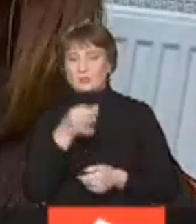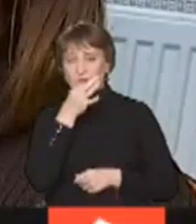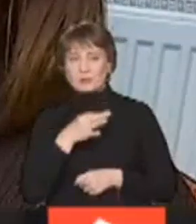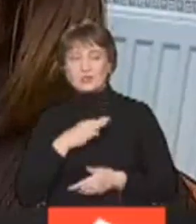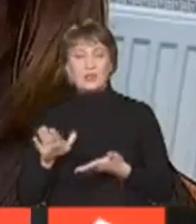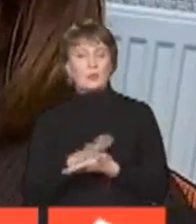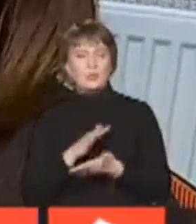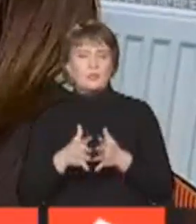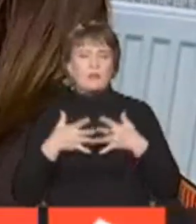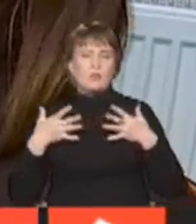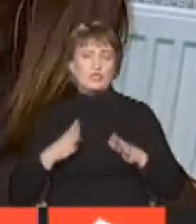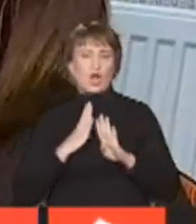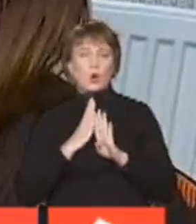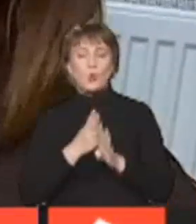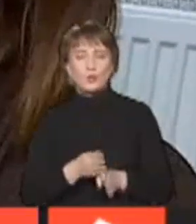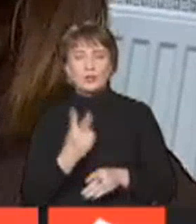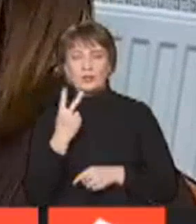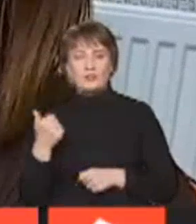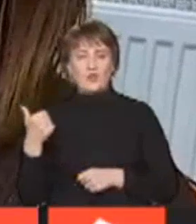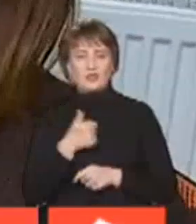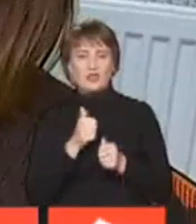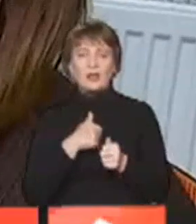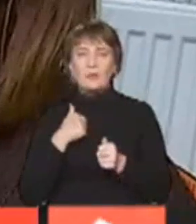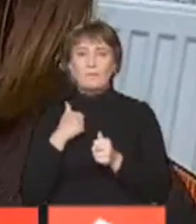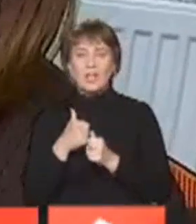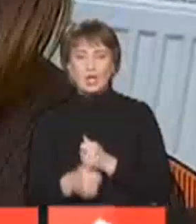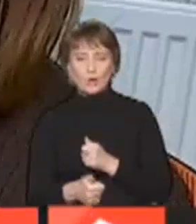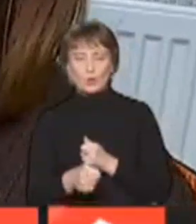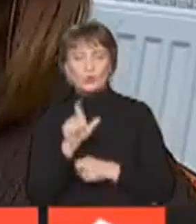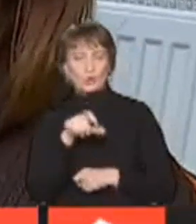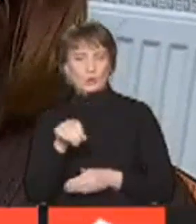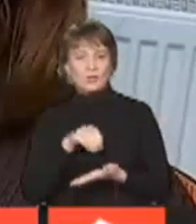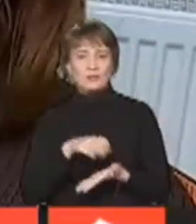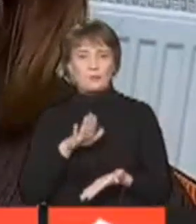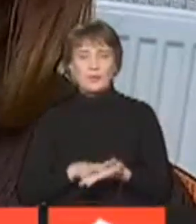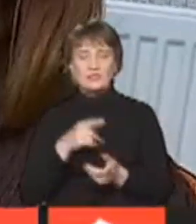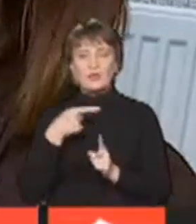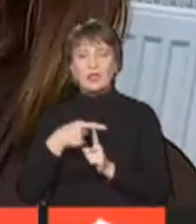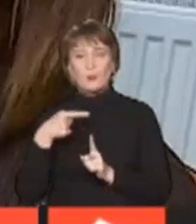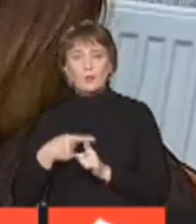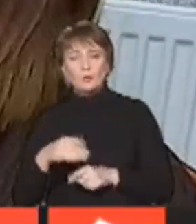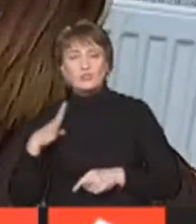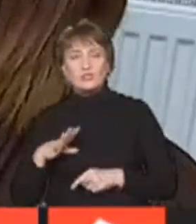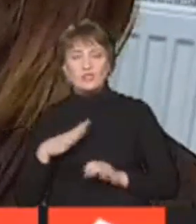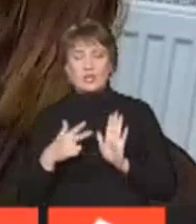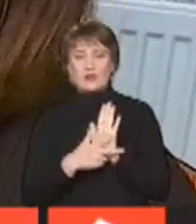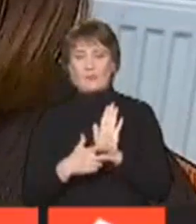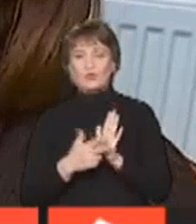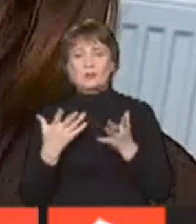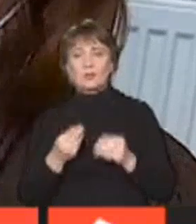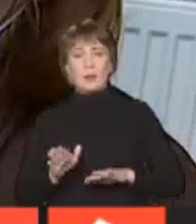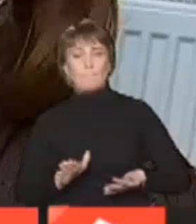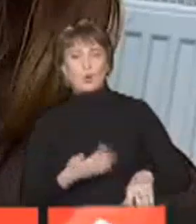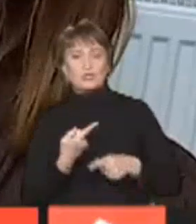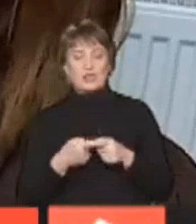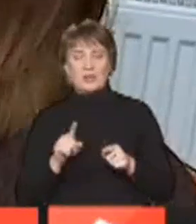бесплатно большая очередь. И на 2 недели вперед как бы люди записаны. И плюс еще как бы ждать 8 дней после этого.